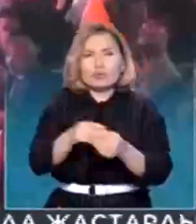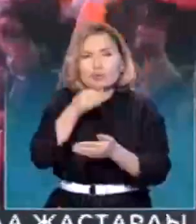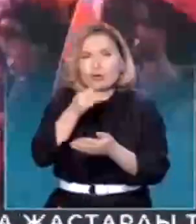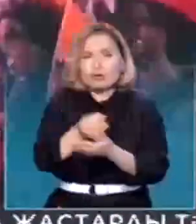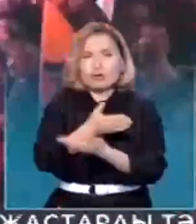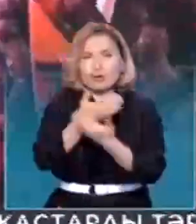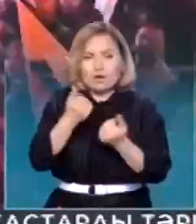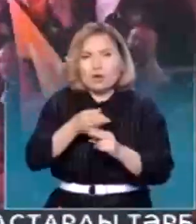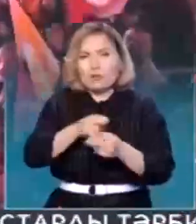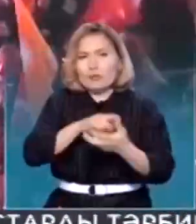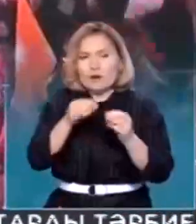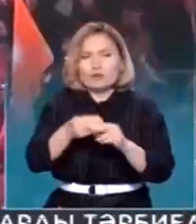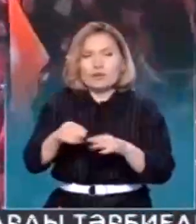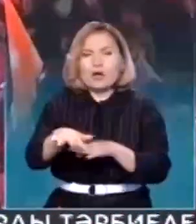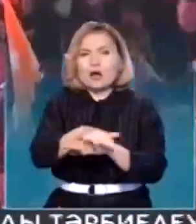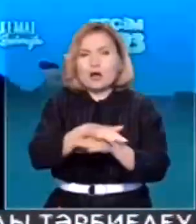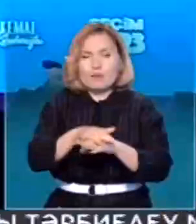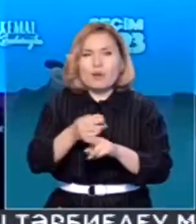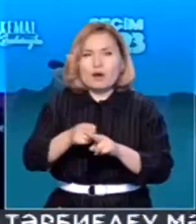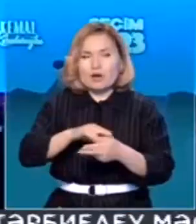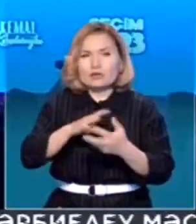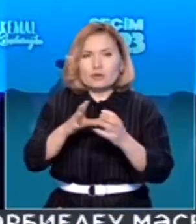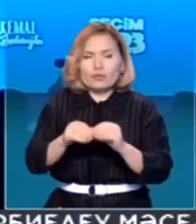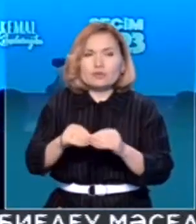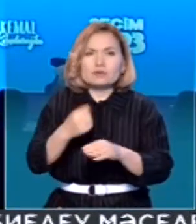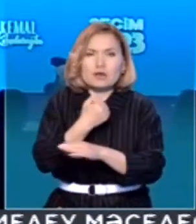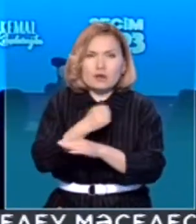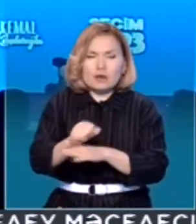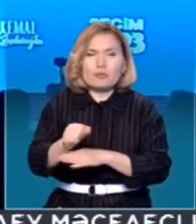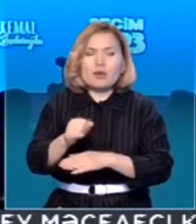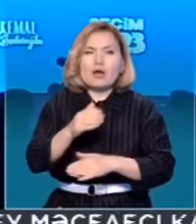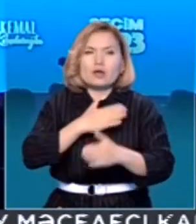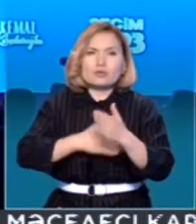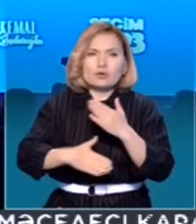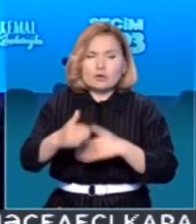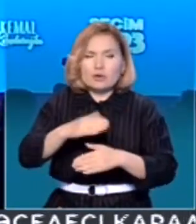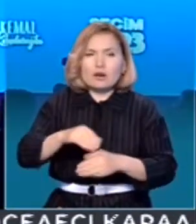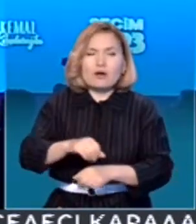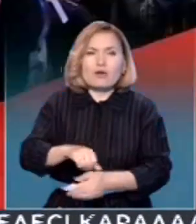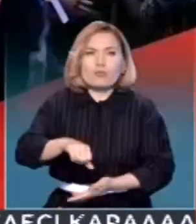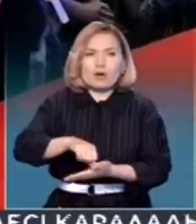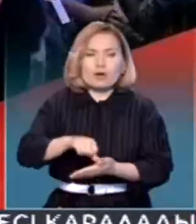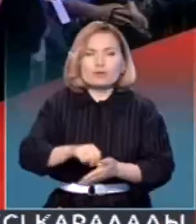жерлерде үміткерлердің қолдаушылары жеңістерін тойлай бастады. Түнде екі кандидатта